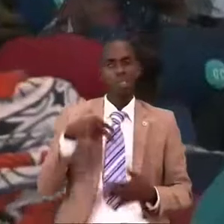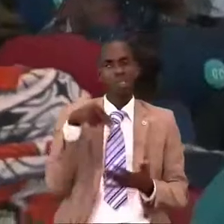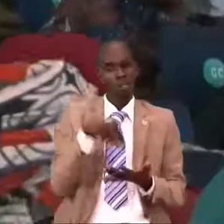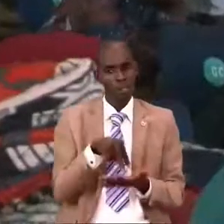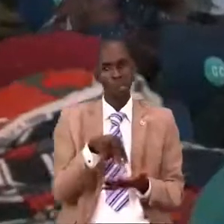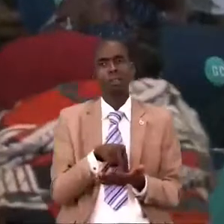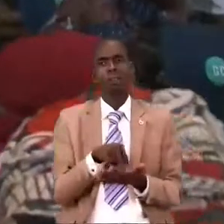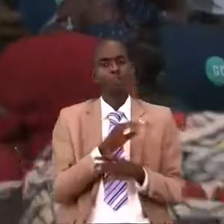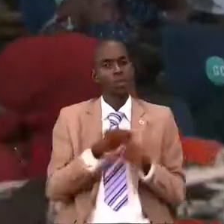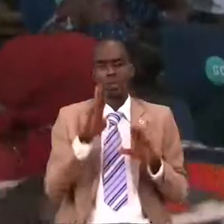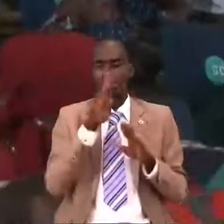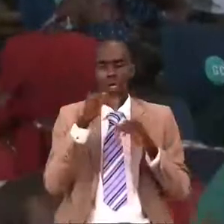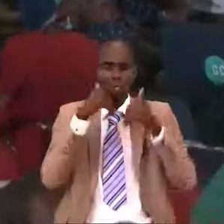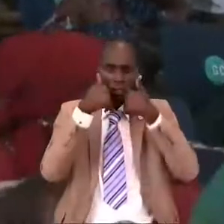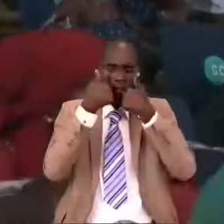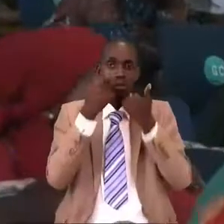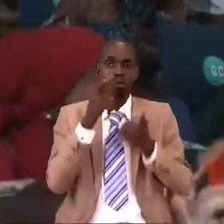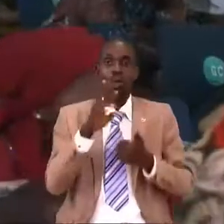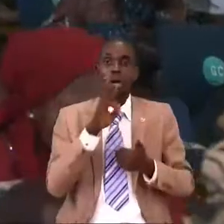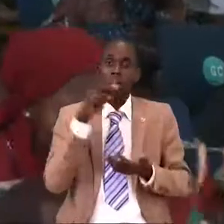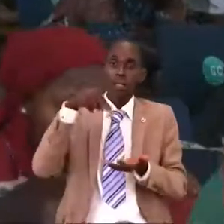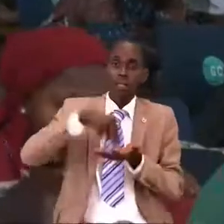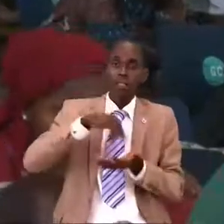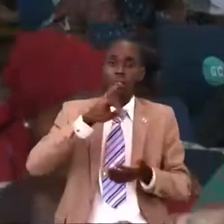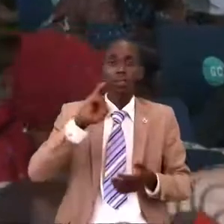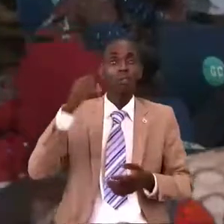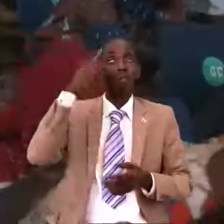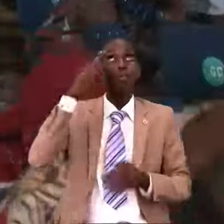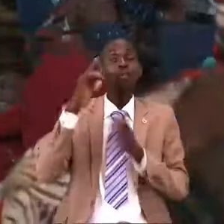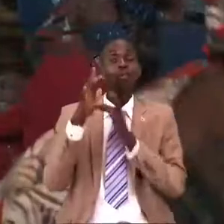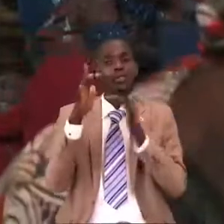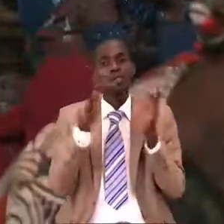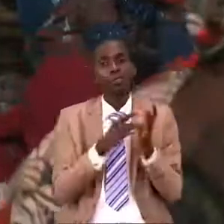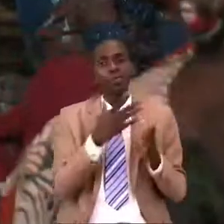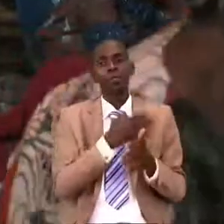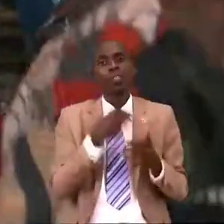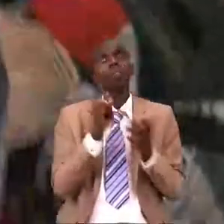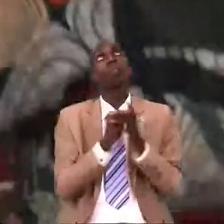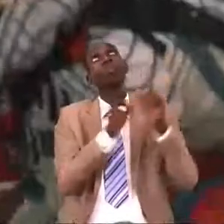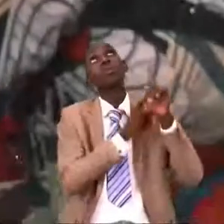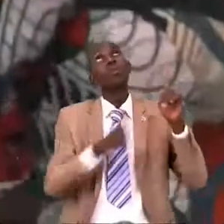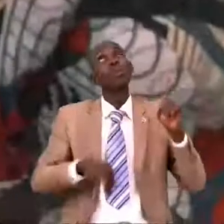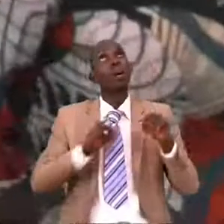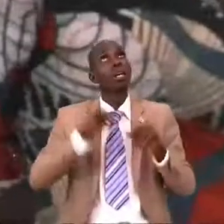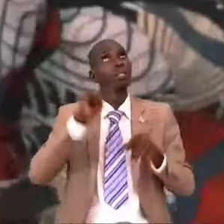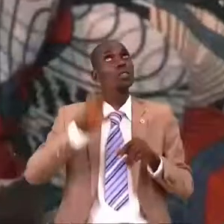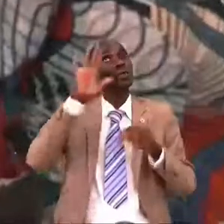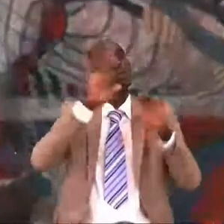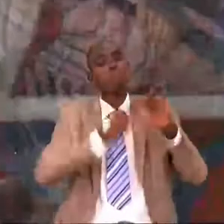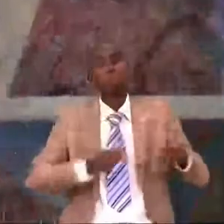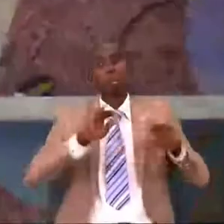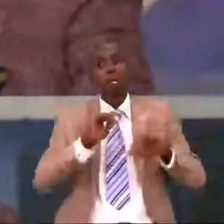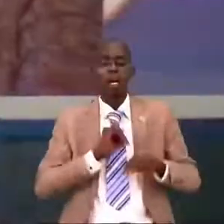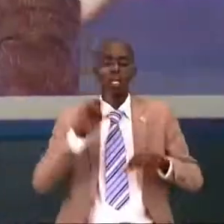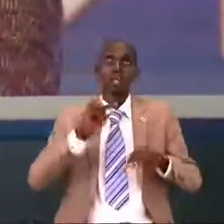Seigneur, j'ai besoin de ta miséricorde. J'ai besoin de ton pardon. Tu lèves ta main, mets-toi debout. Toujours en te levant, lève la